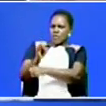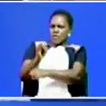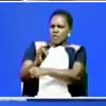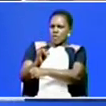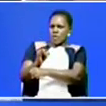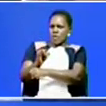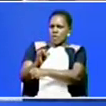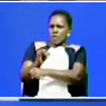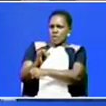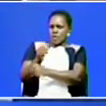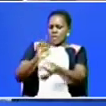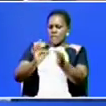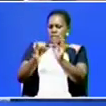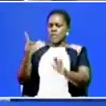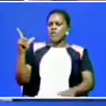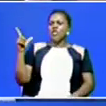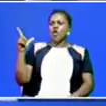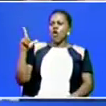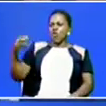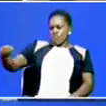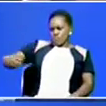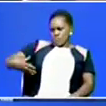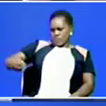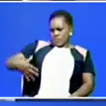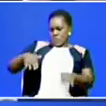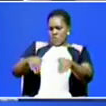that interpret law to advise